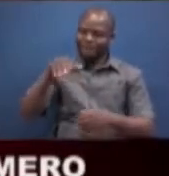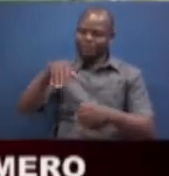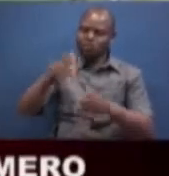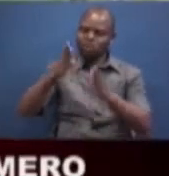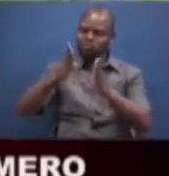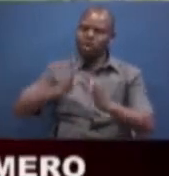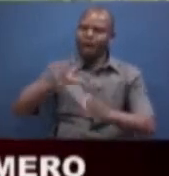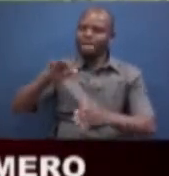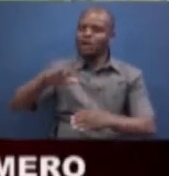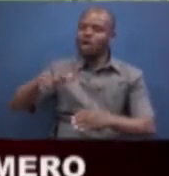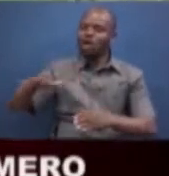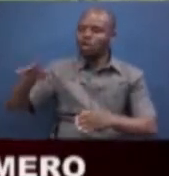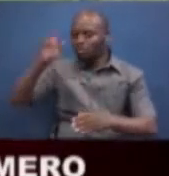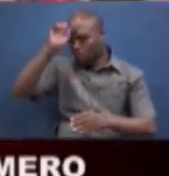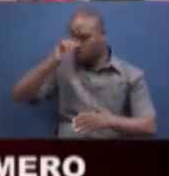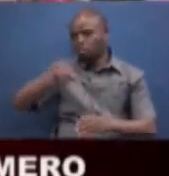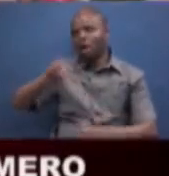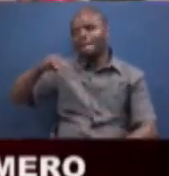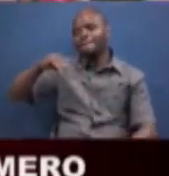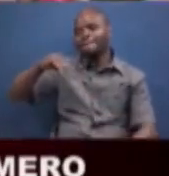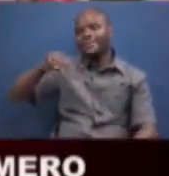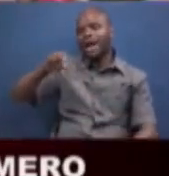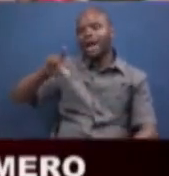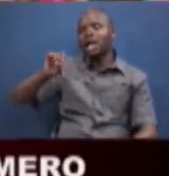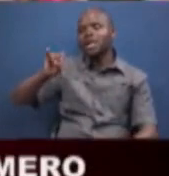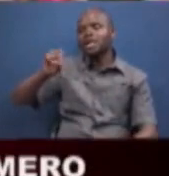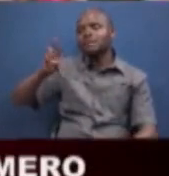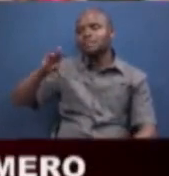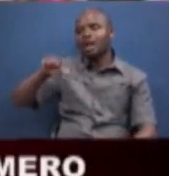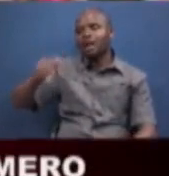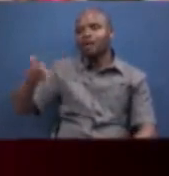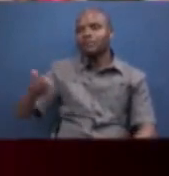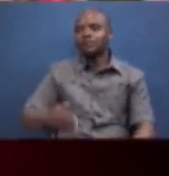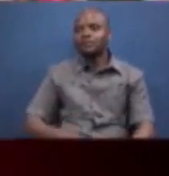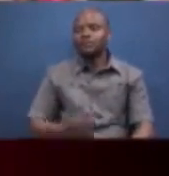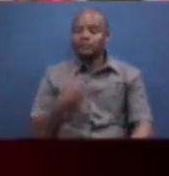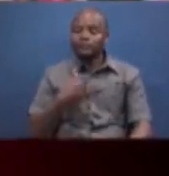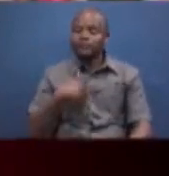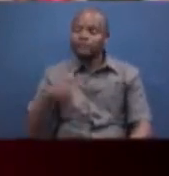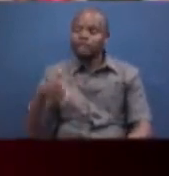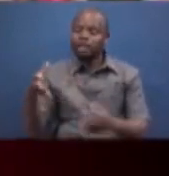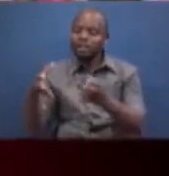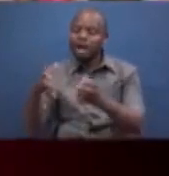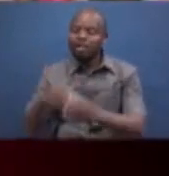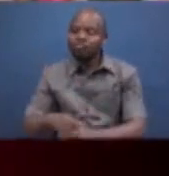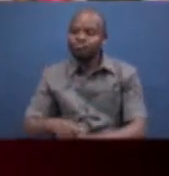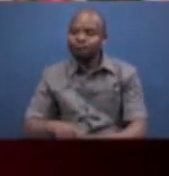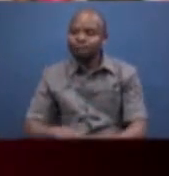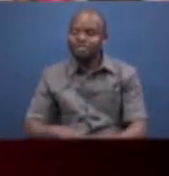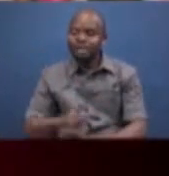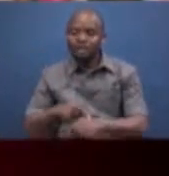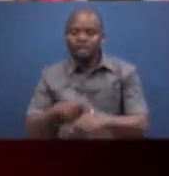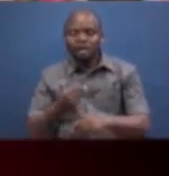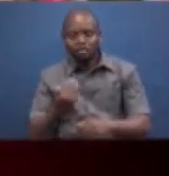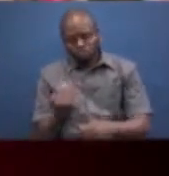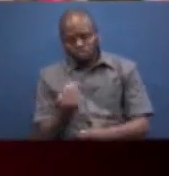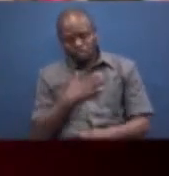mkoa Morogoro Mheshimiwa Adam Malima. Mimi niondoka bila kujikawa na pigiwa simu ya simu